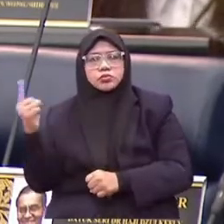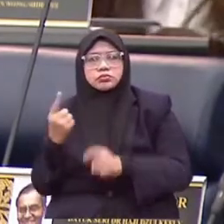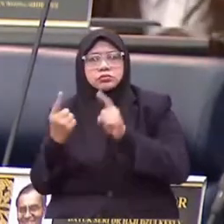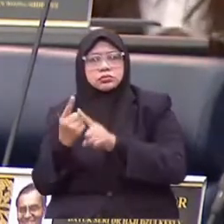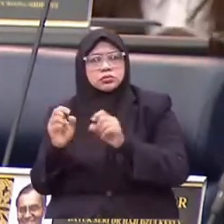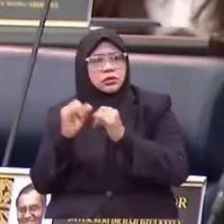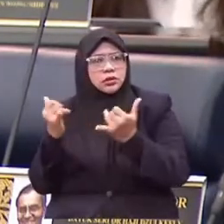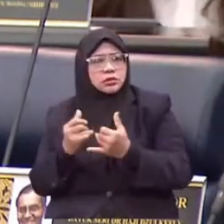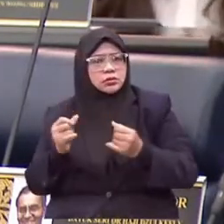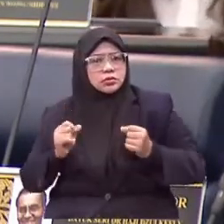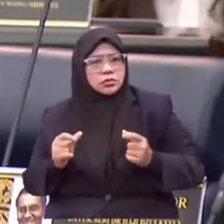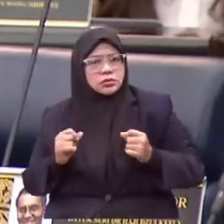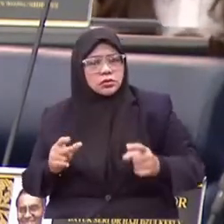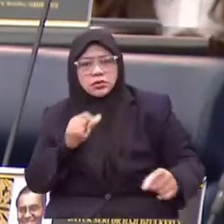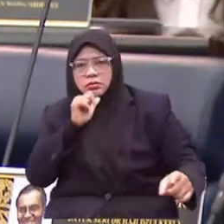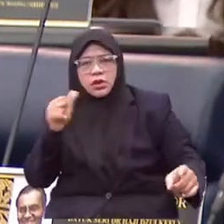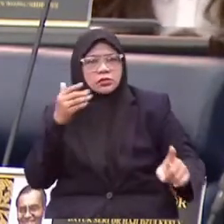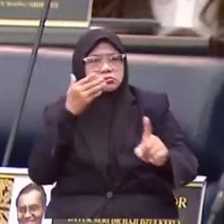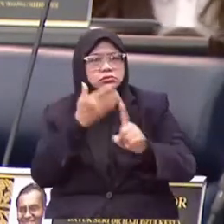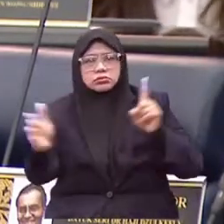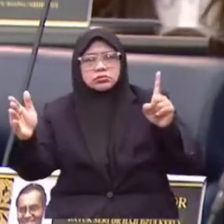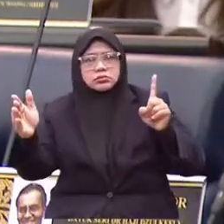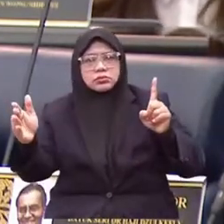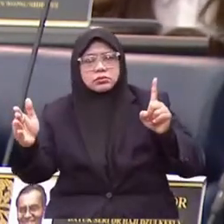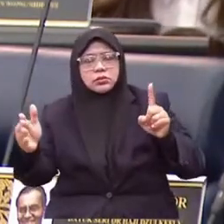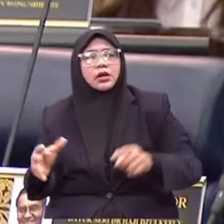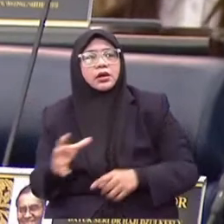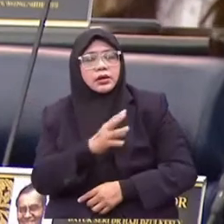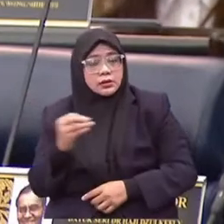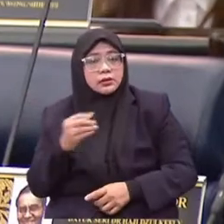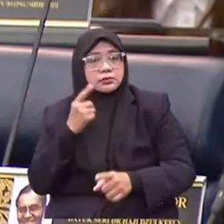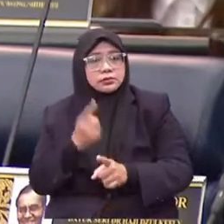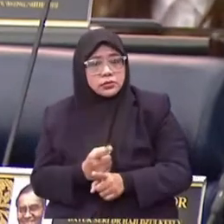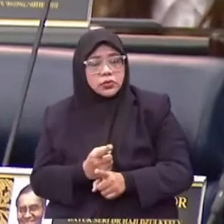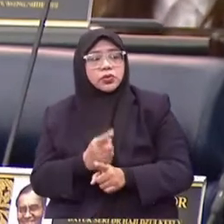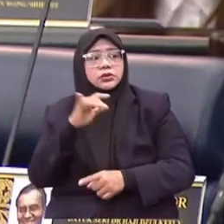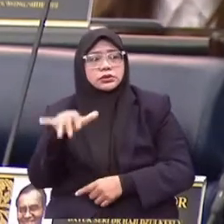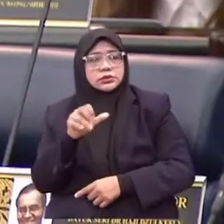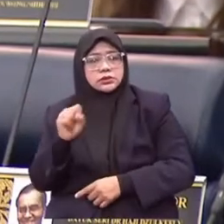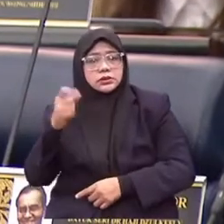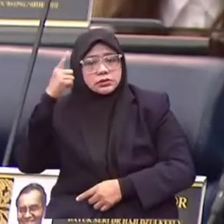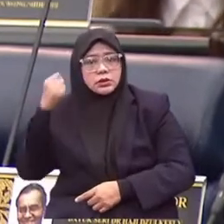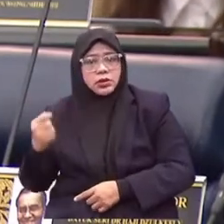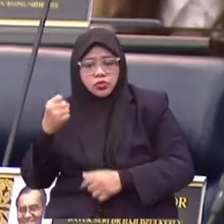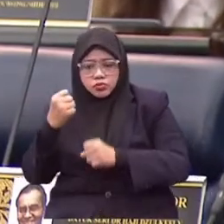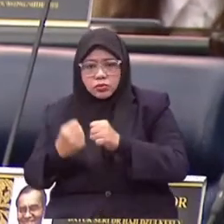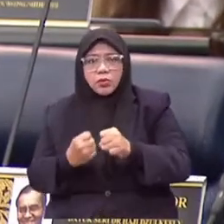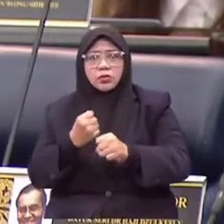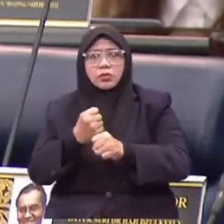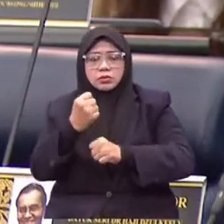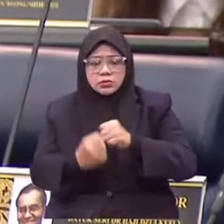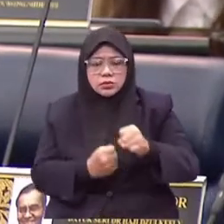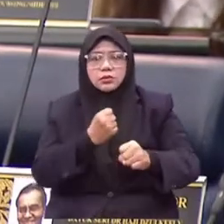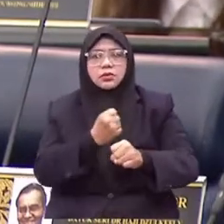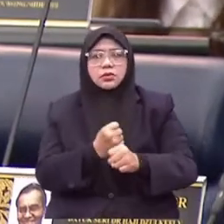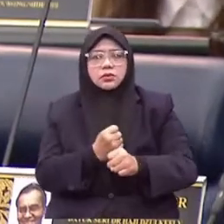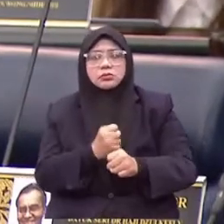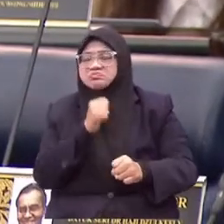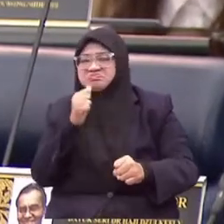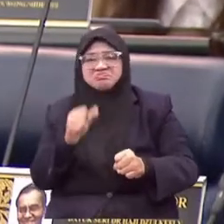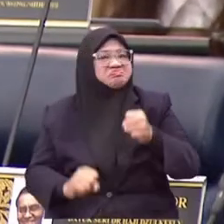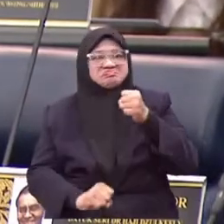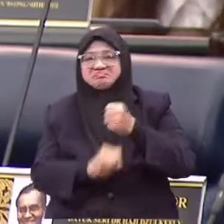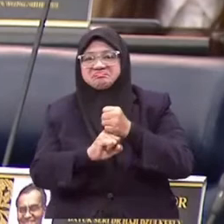Sarekat swasta yang tidak mencapai objektif pertamanya apabila jas tahun demi tahun tidak mendapat